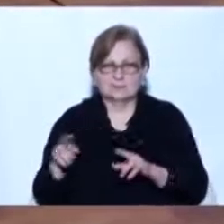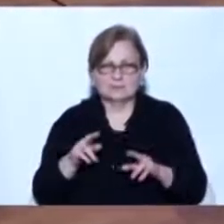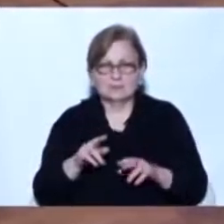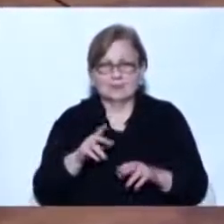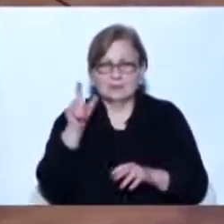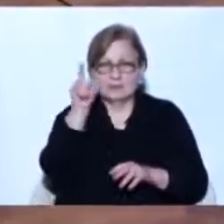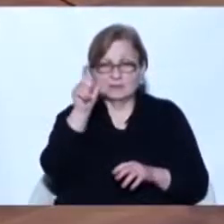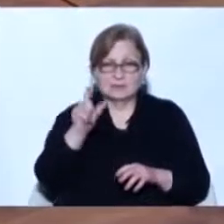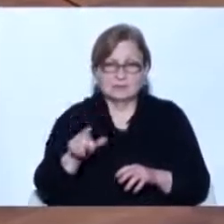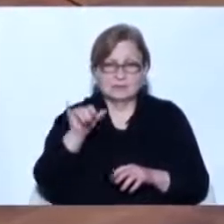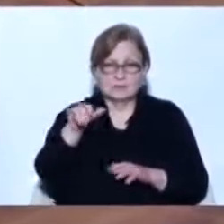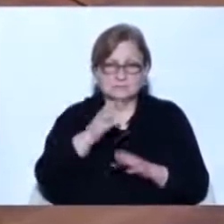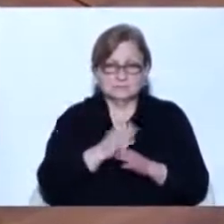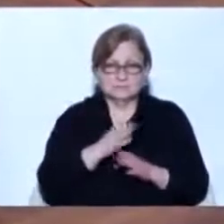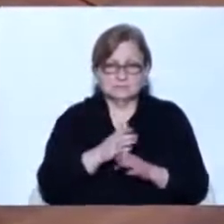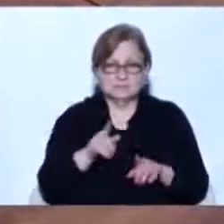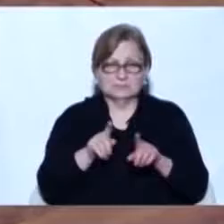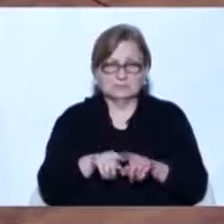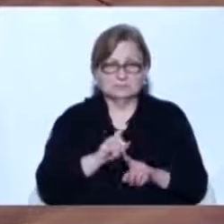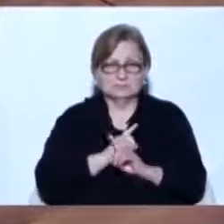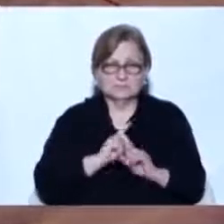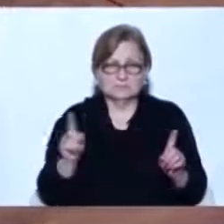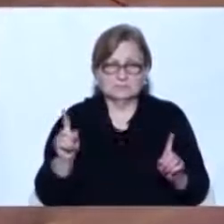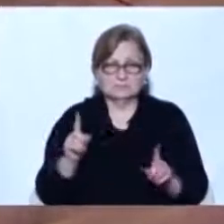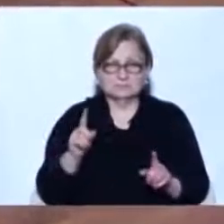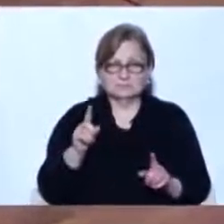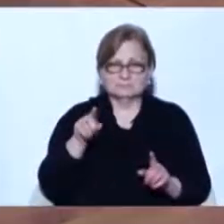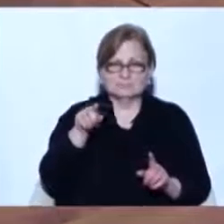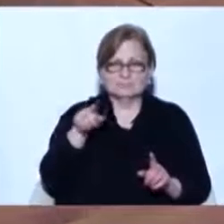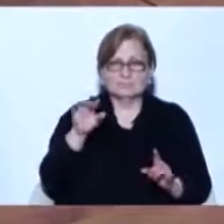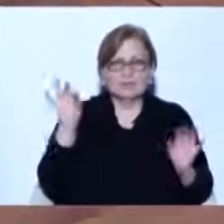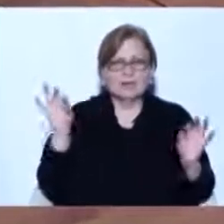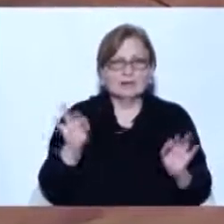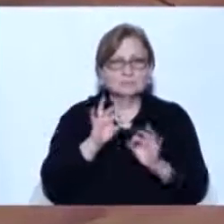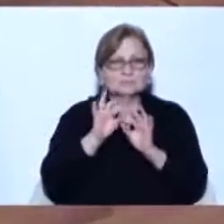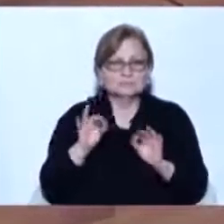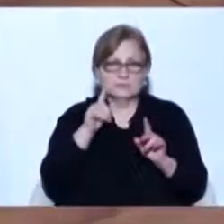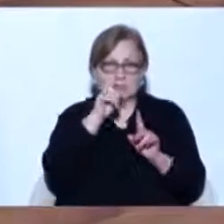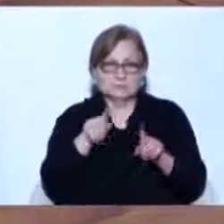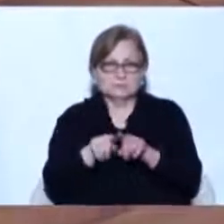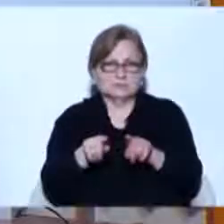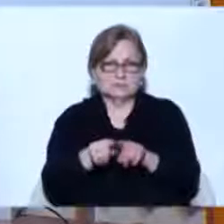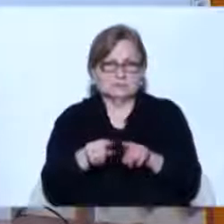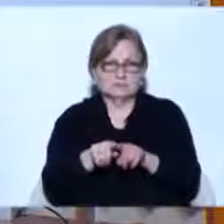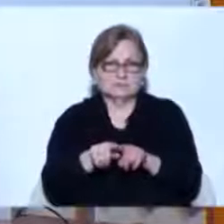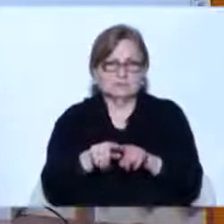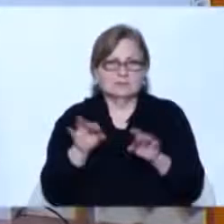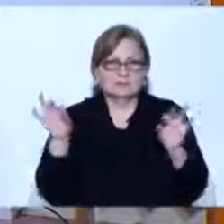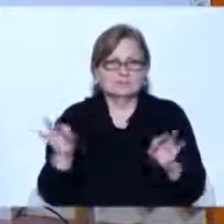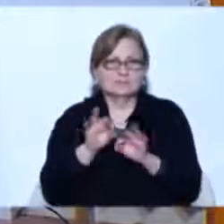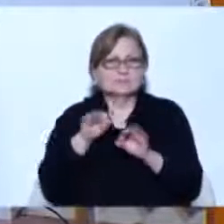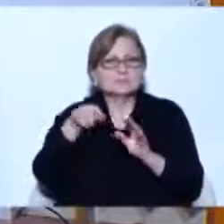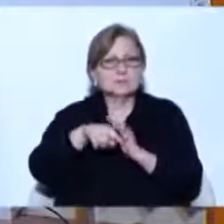ლექსს აქვს ასეთი საოცარი უნარი, რომ მუსიკას დაემსგავსოს. მუსიკაც ხომ